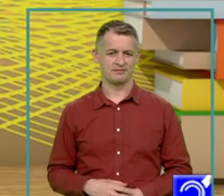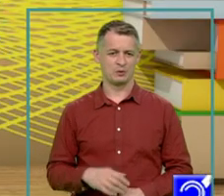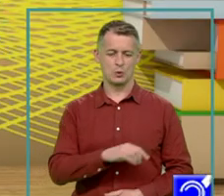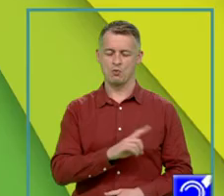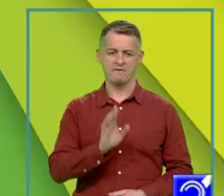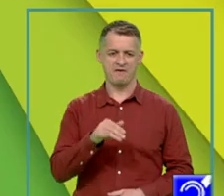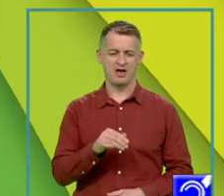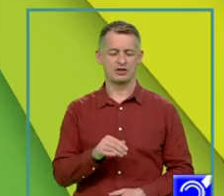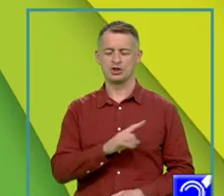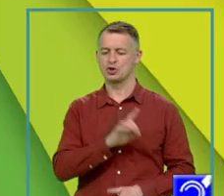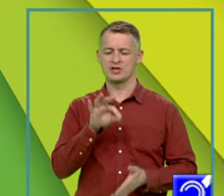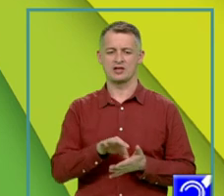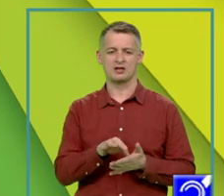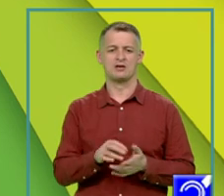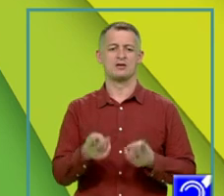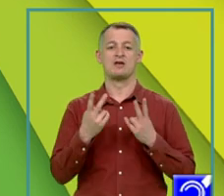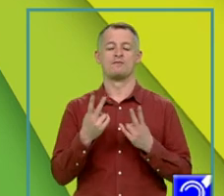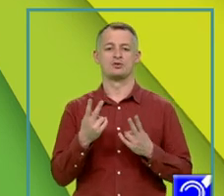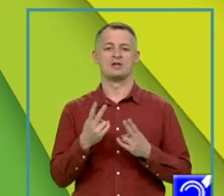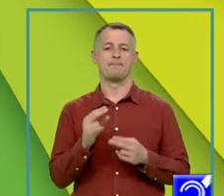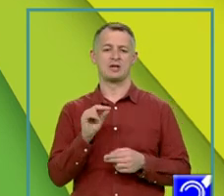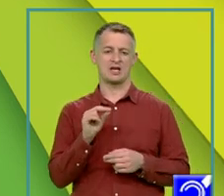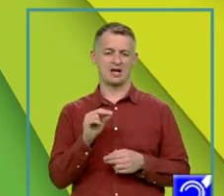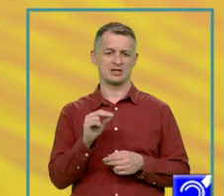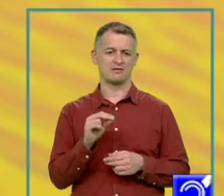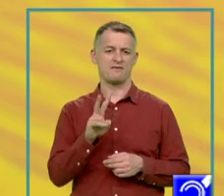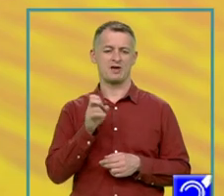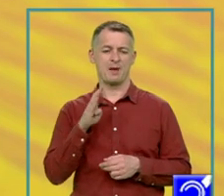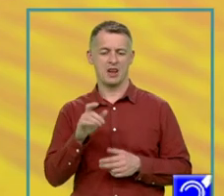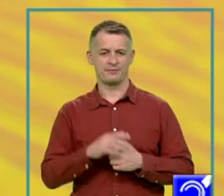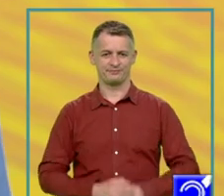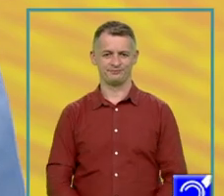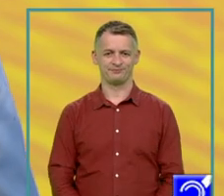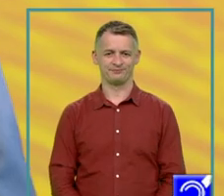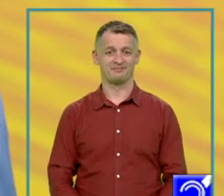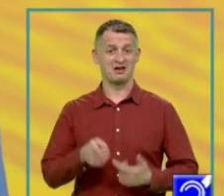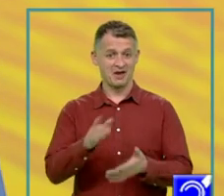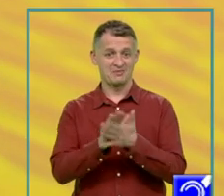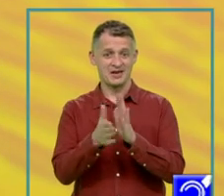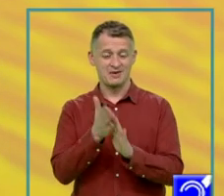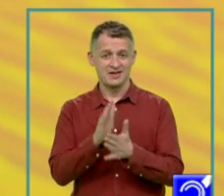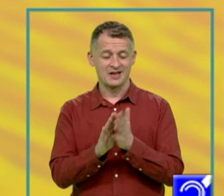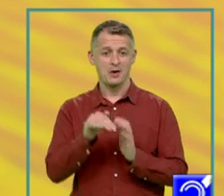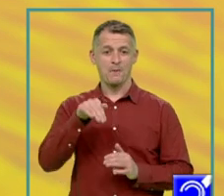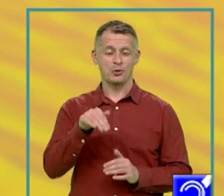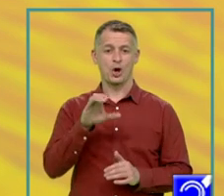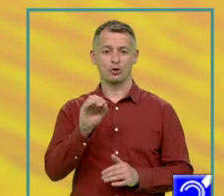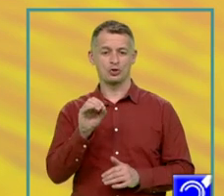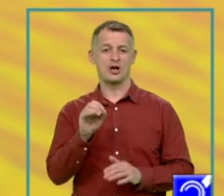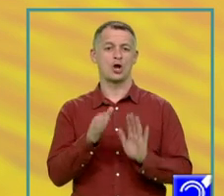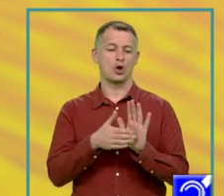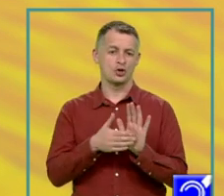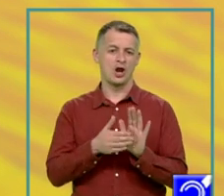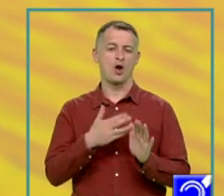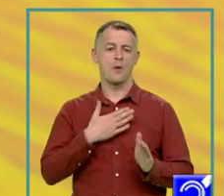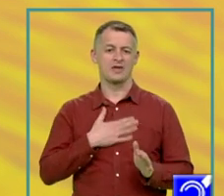nu va avea niciodată funcție de predicat verbal sau de verb copulativ la Gmail așadar am terminat și cu modul condițional optativ în acest